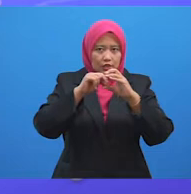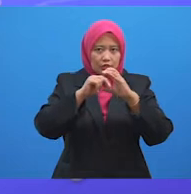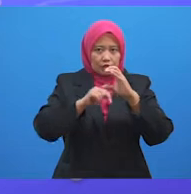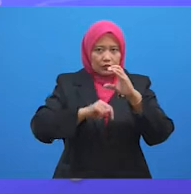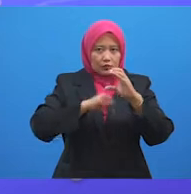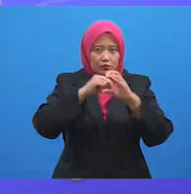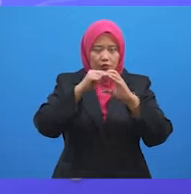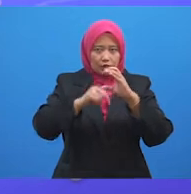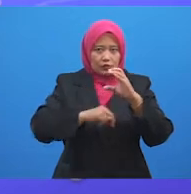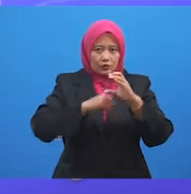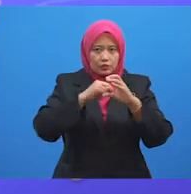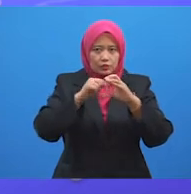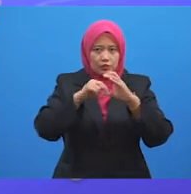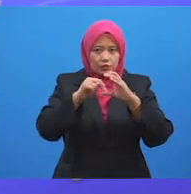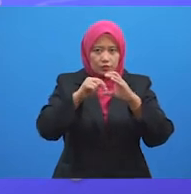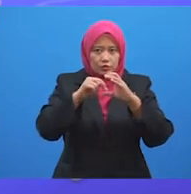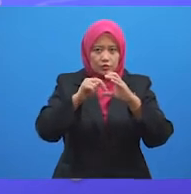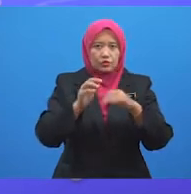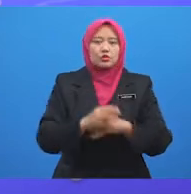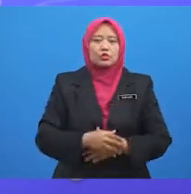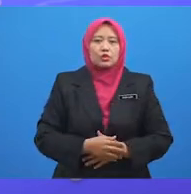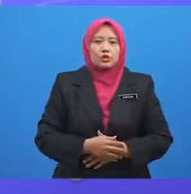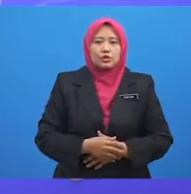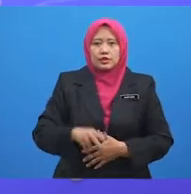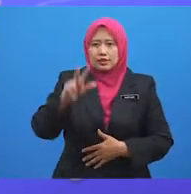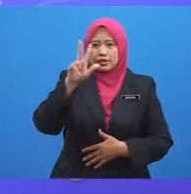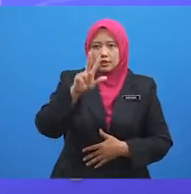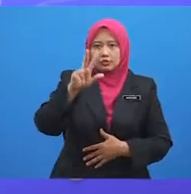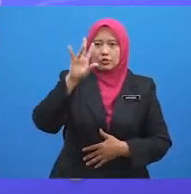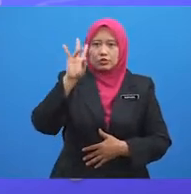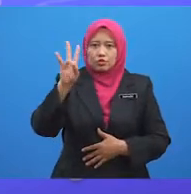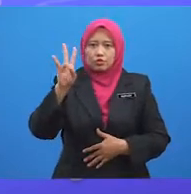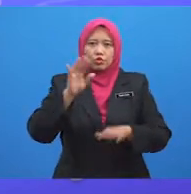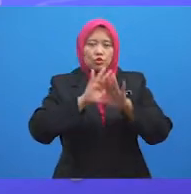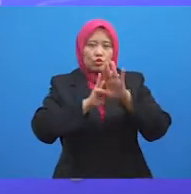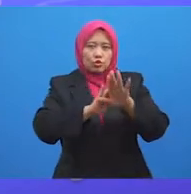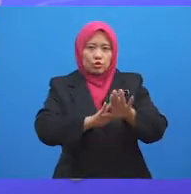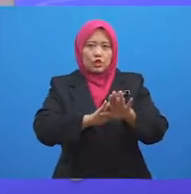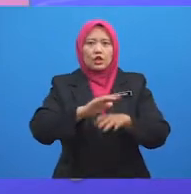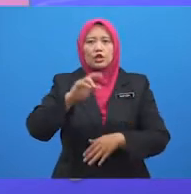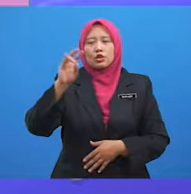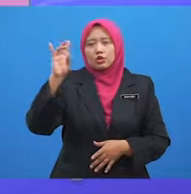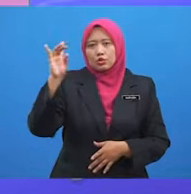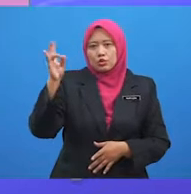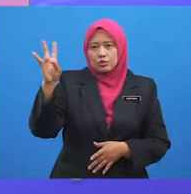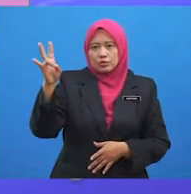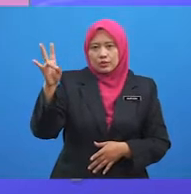ialah 37 tolak 17, iaitu